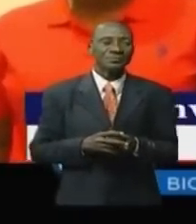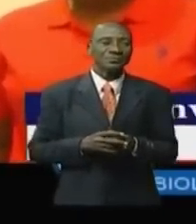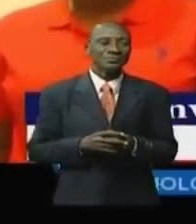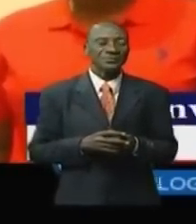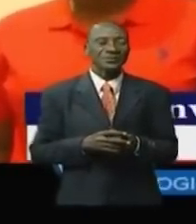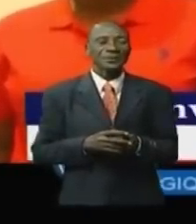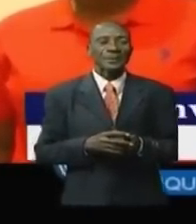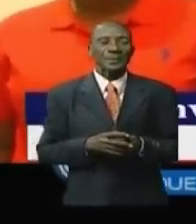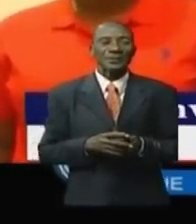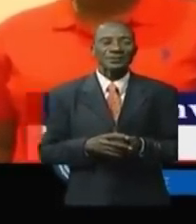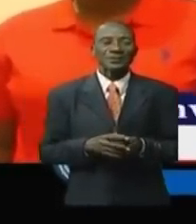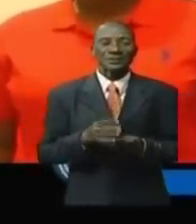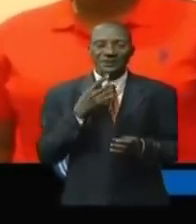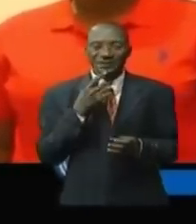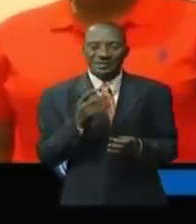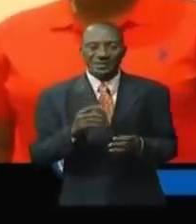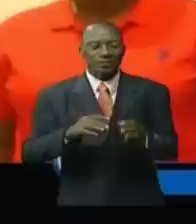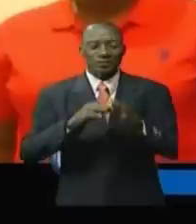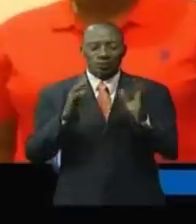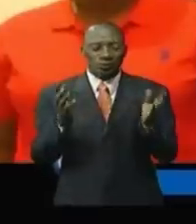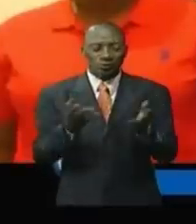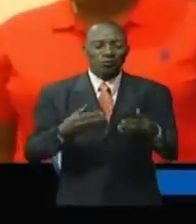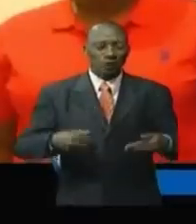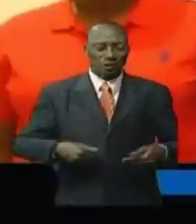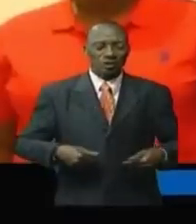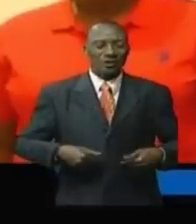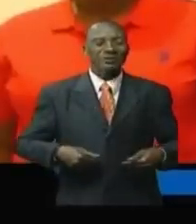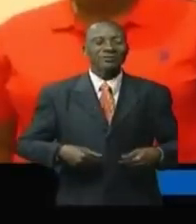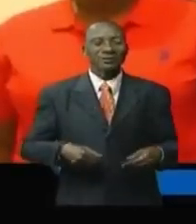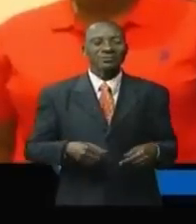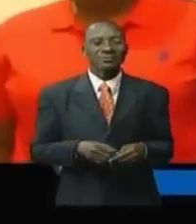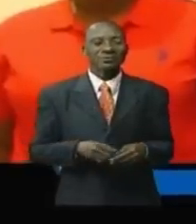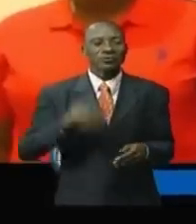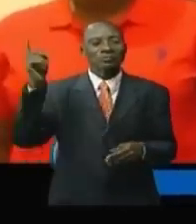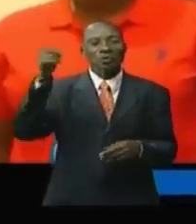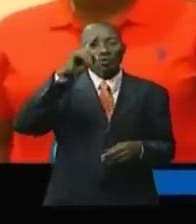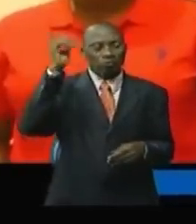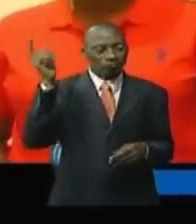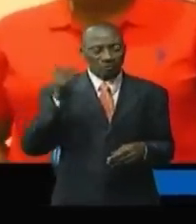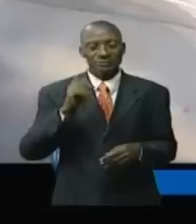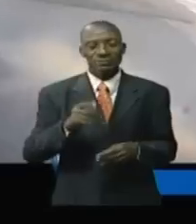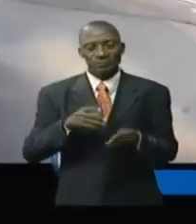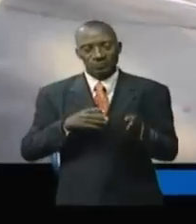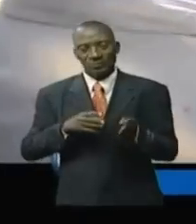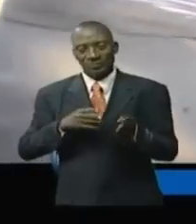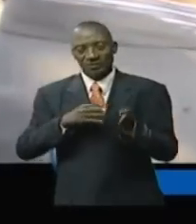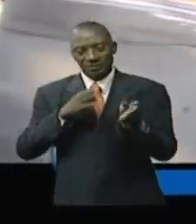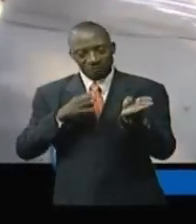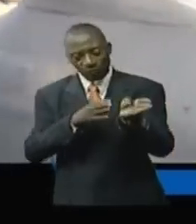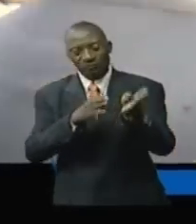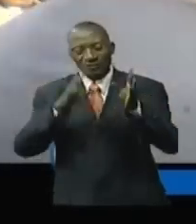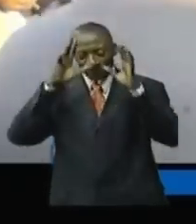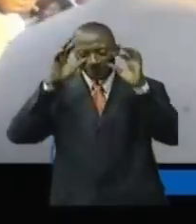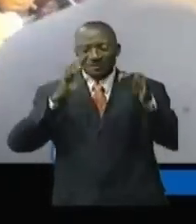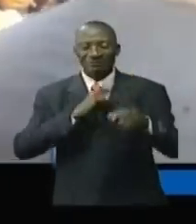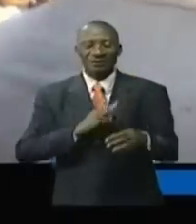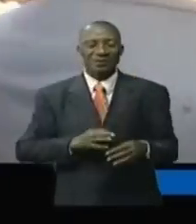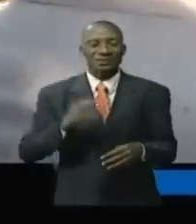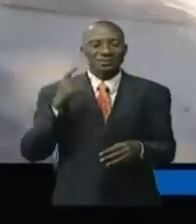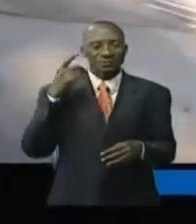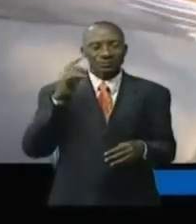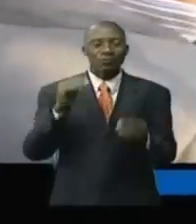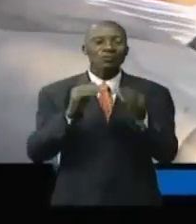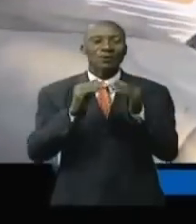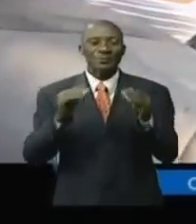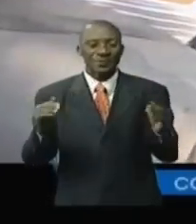démobiliser et on va donner les résultats afin qu'on puisse les intégrer pour qu'ils puissent vivre comme une fois. Notons que plusieurs activités sont menées par